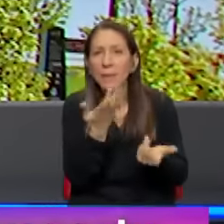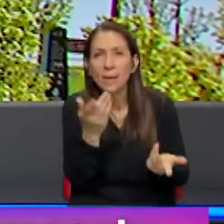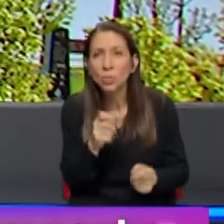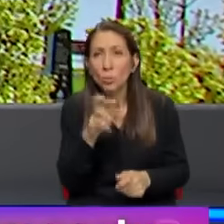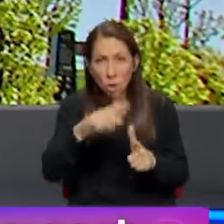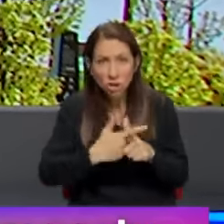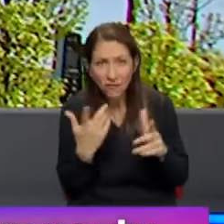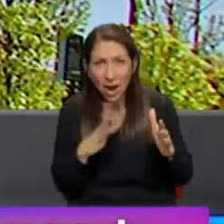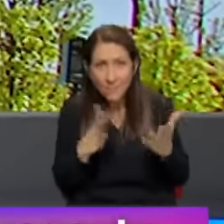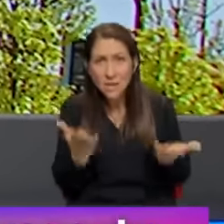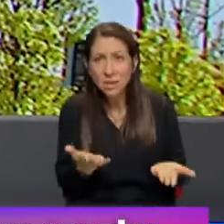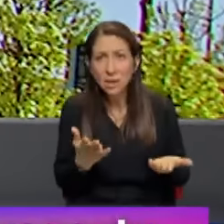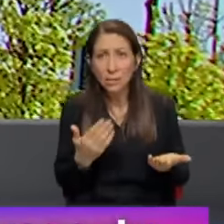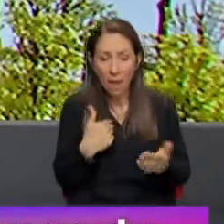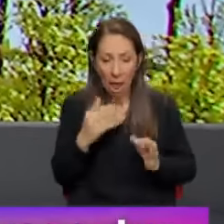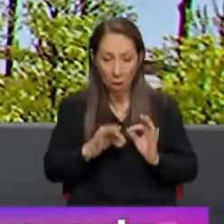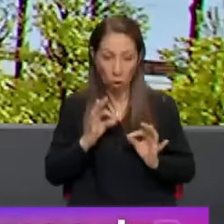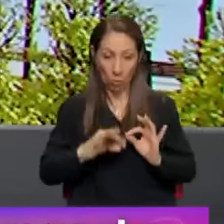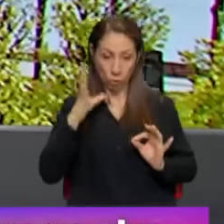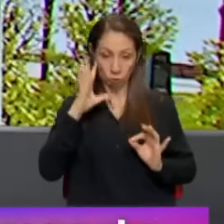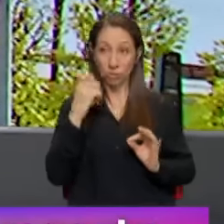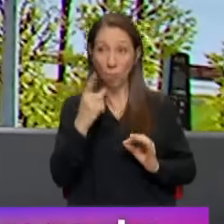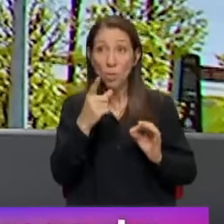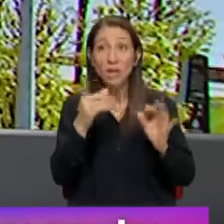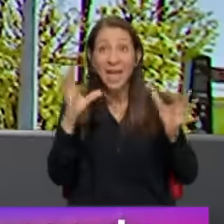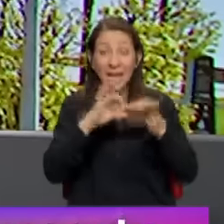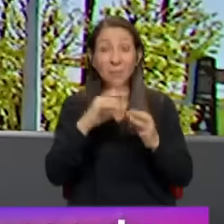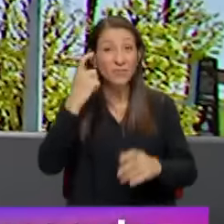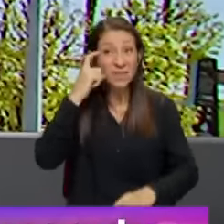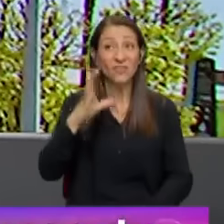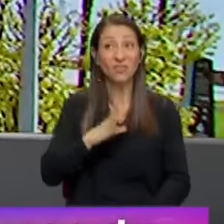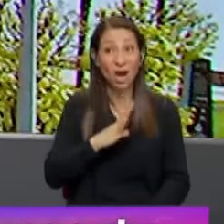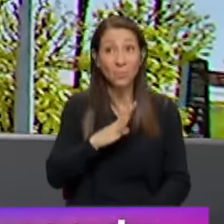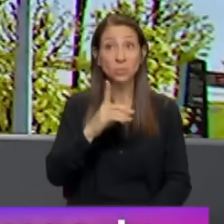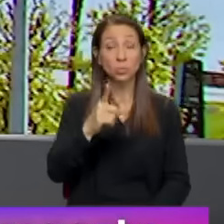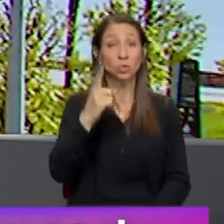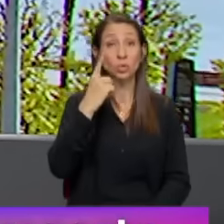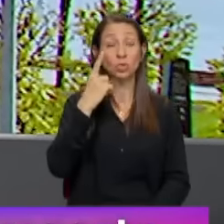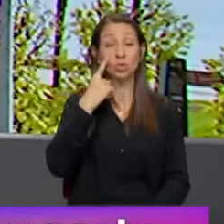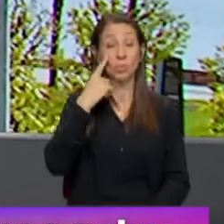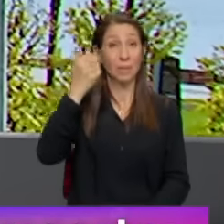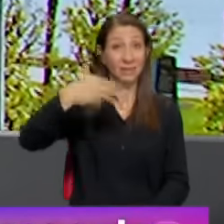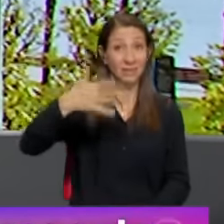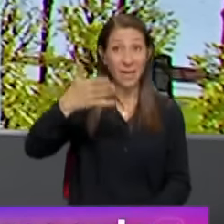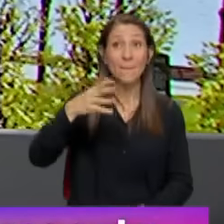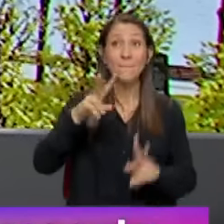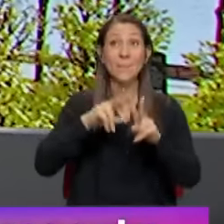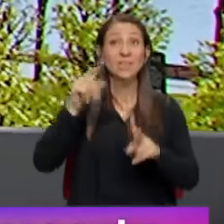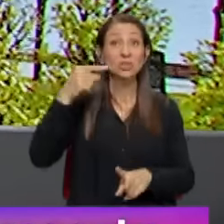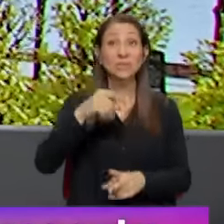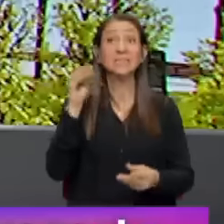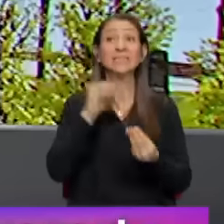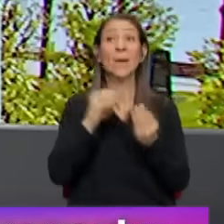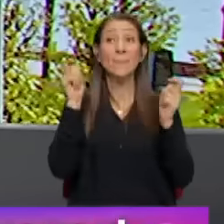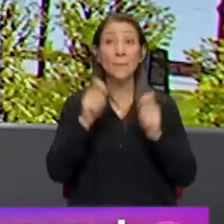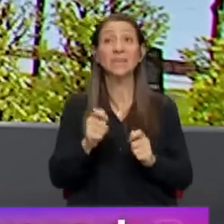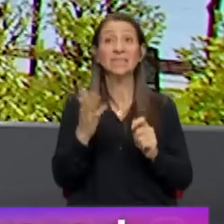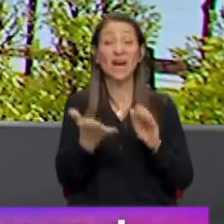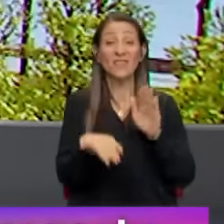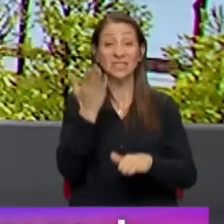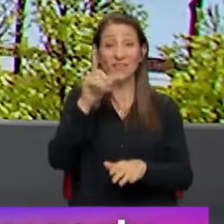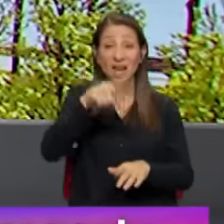bir proje var mı? Hani ben ekonomistim deniliyor ya, bununla ilgili bir fikri var mı bu ülkeyi yönetenlerin? Mehmet Şimşek'in zam yapmaktan, daha